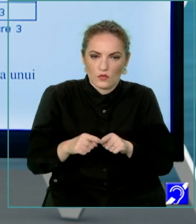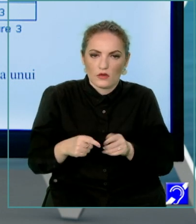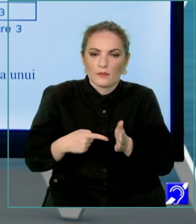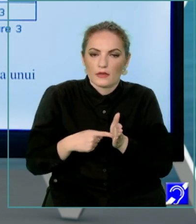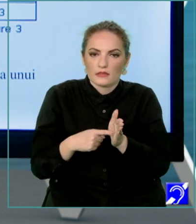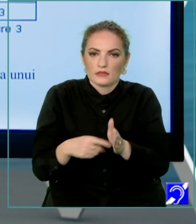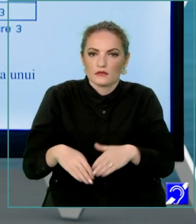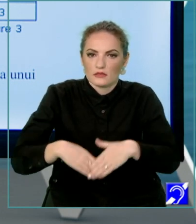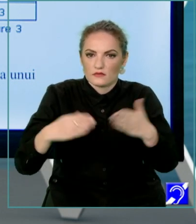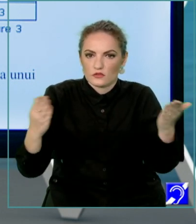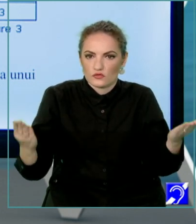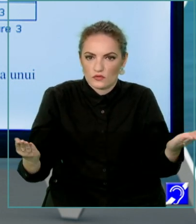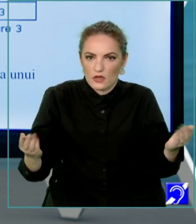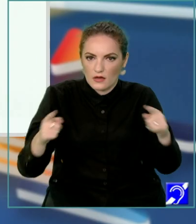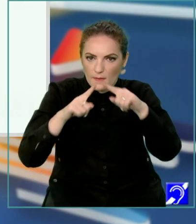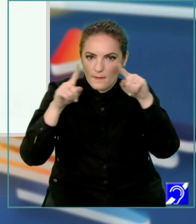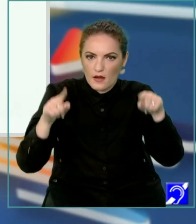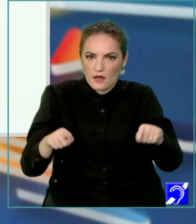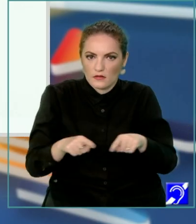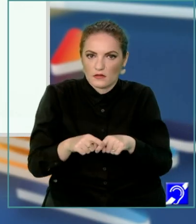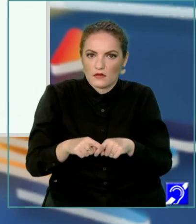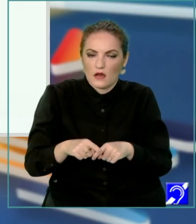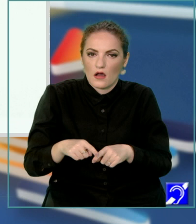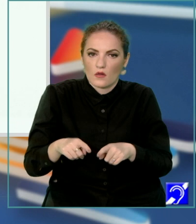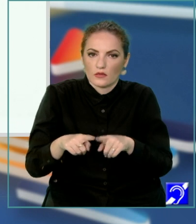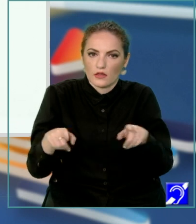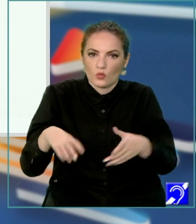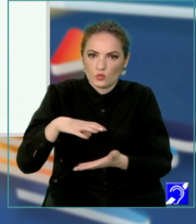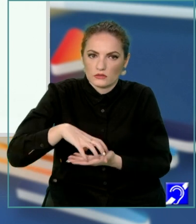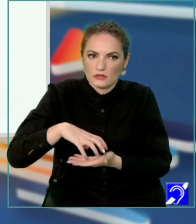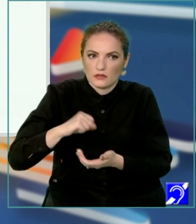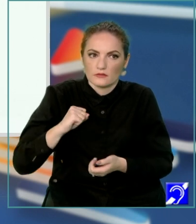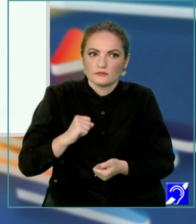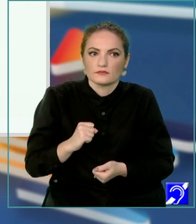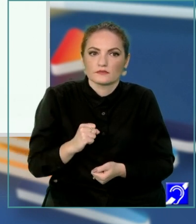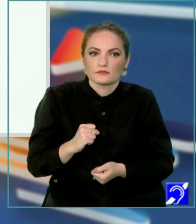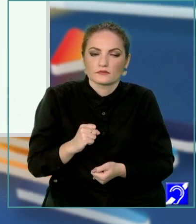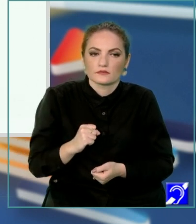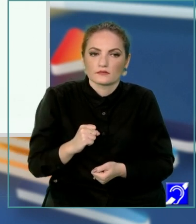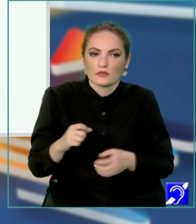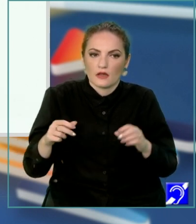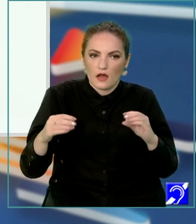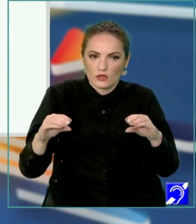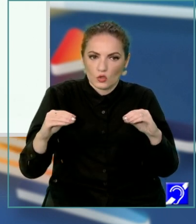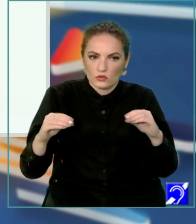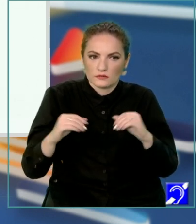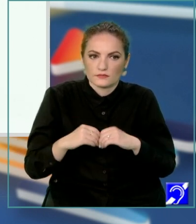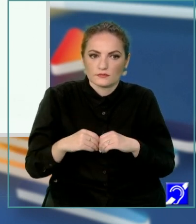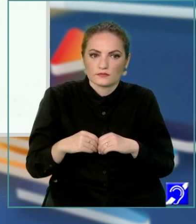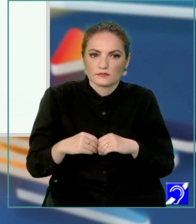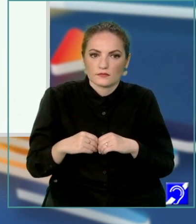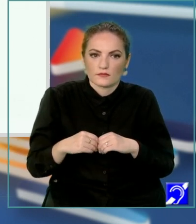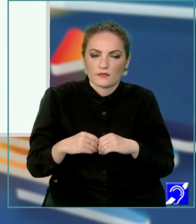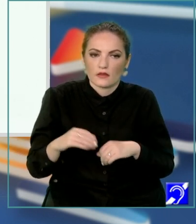cutii de carton paralelipipedice avem trei figuri numerotarea este corespunzătoare celor șase